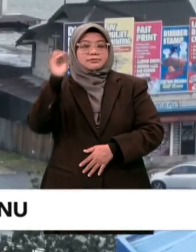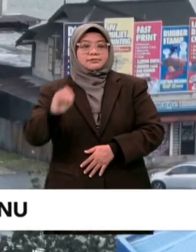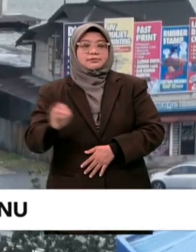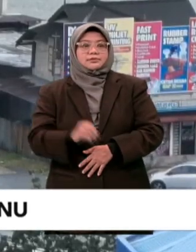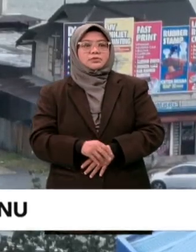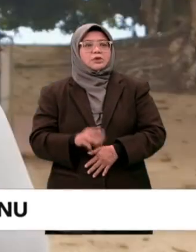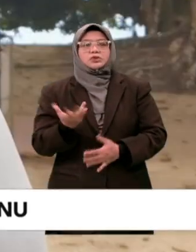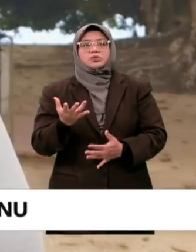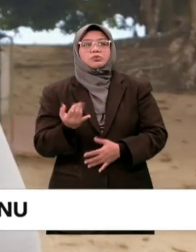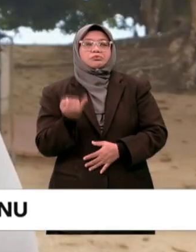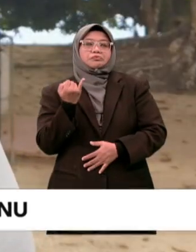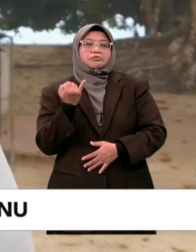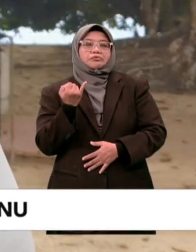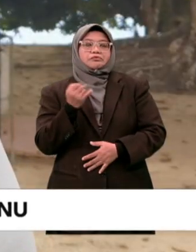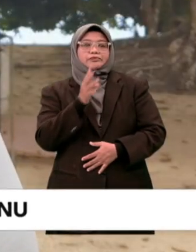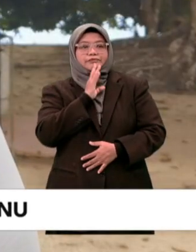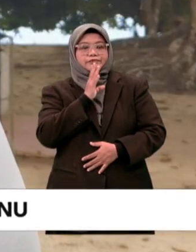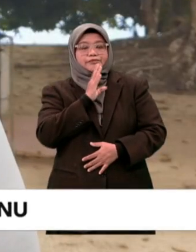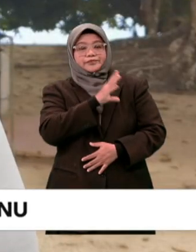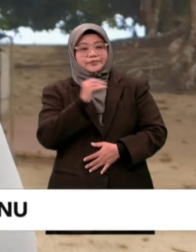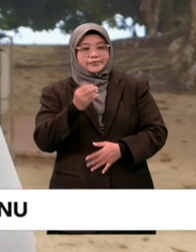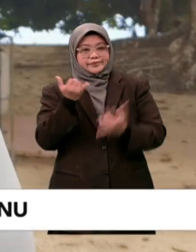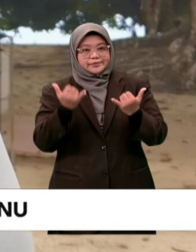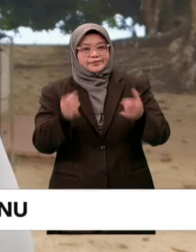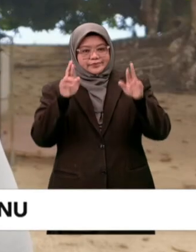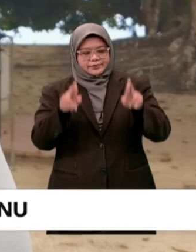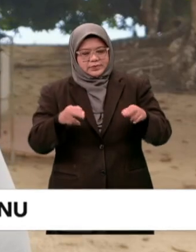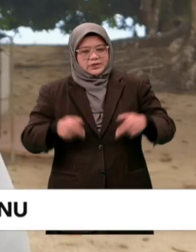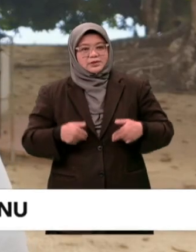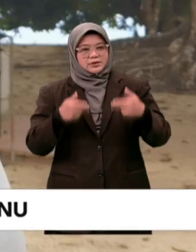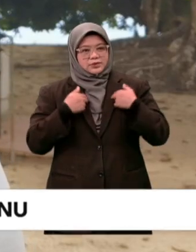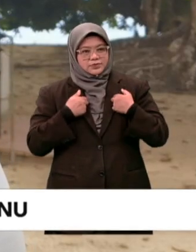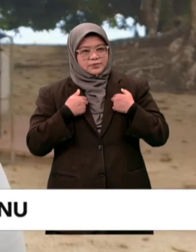Tak ada guna sebab rakyat sekarang